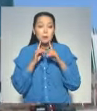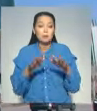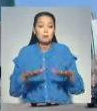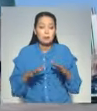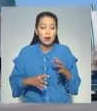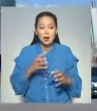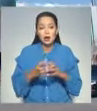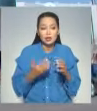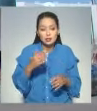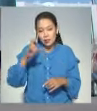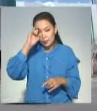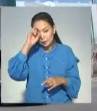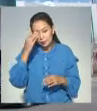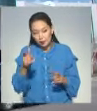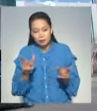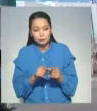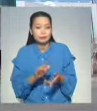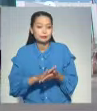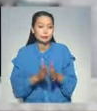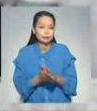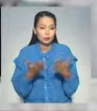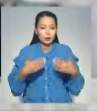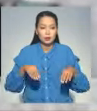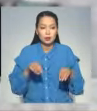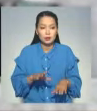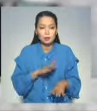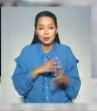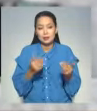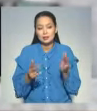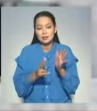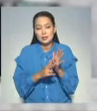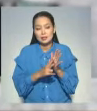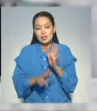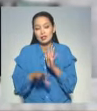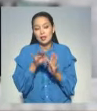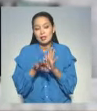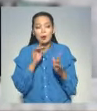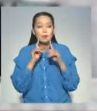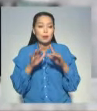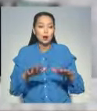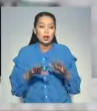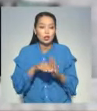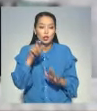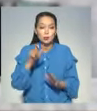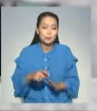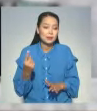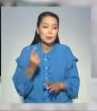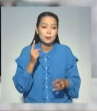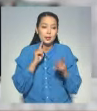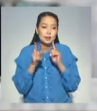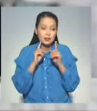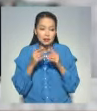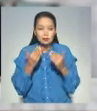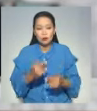шарт пен мемлекет аралық келісімді қабылдады. Бүгін 8-ші сайланған парламент депутаттарының бірінші сессиясы